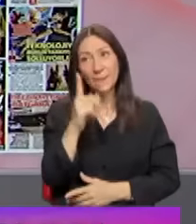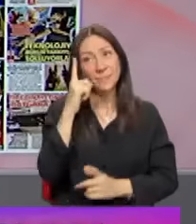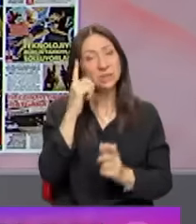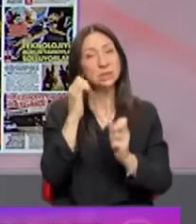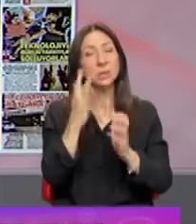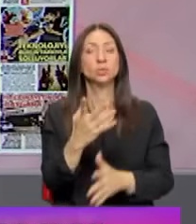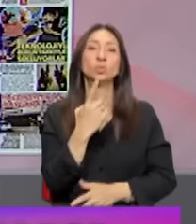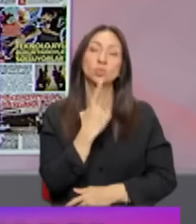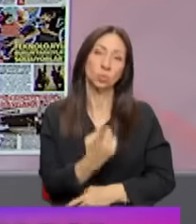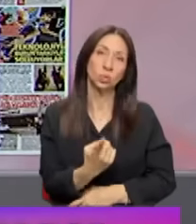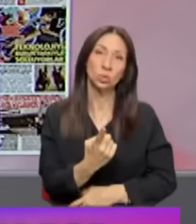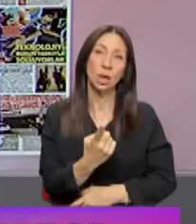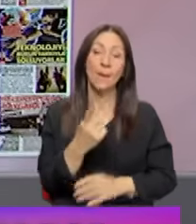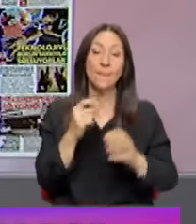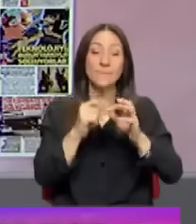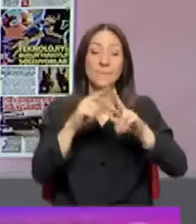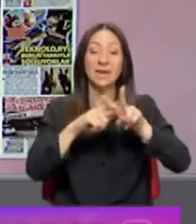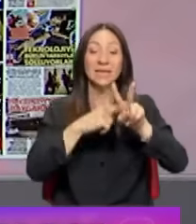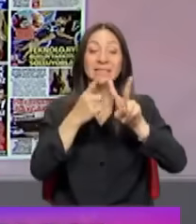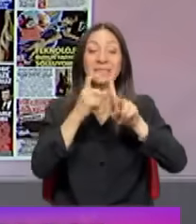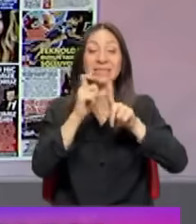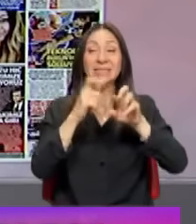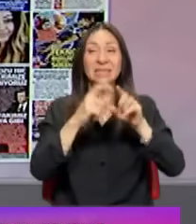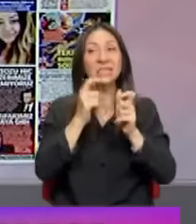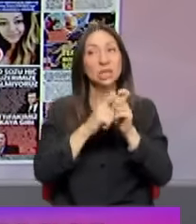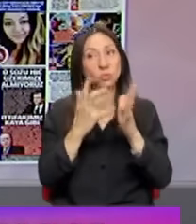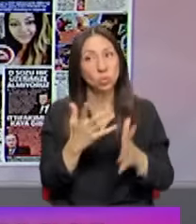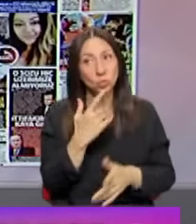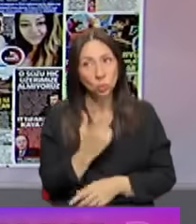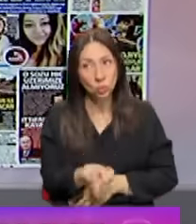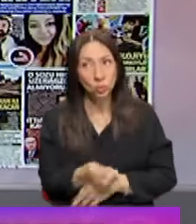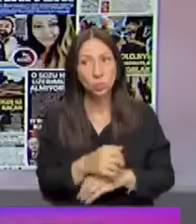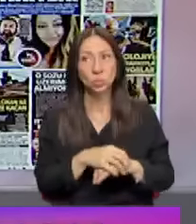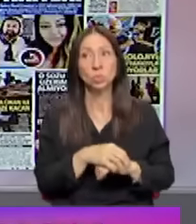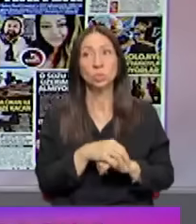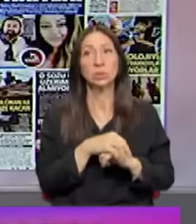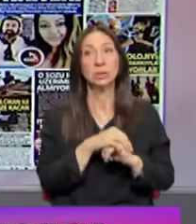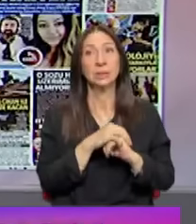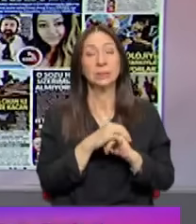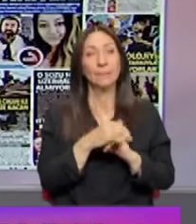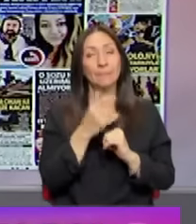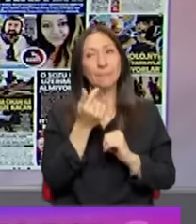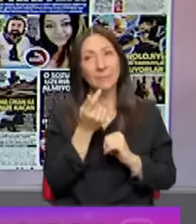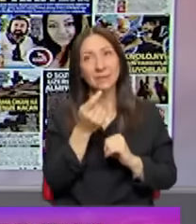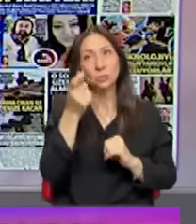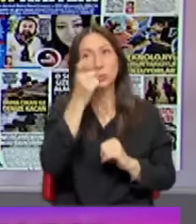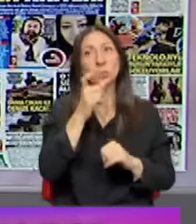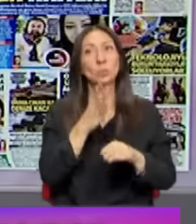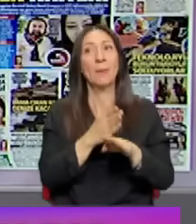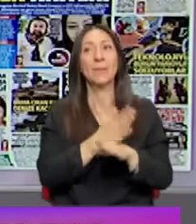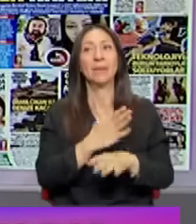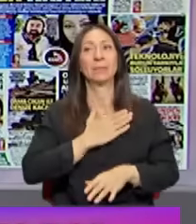Başsağlığı dileklerimizi iletiyoruz. Bayındır'a geçmiş olsun dileklerimizi iletiyoruz. Bir nevi memleketim diyebilirim orası